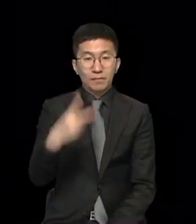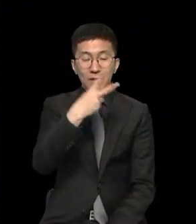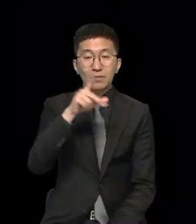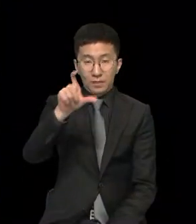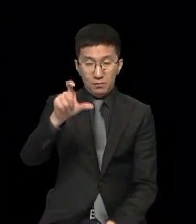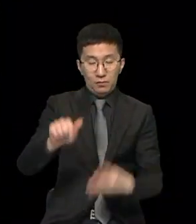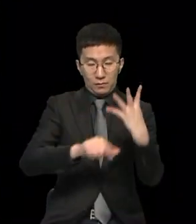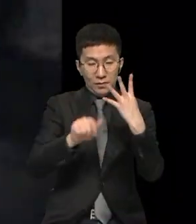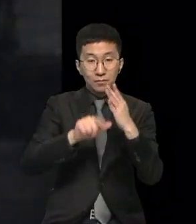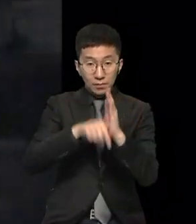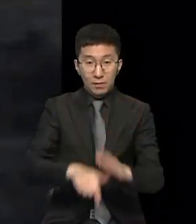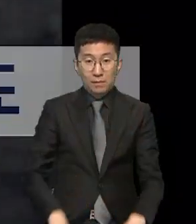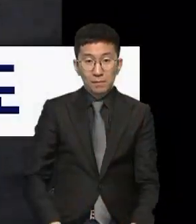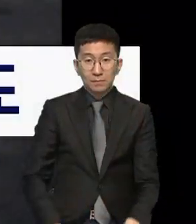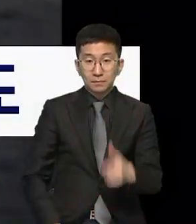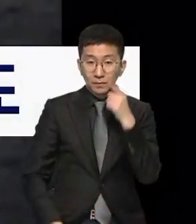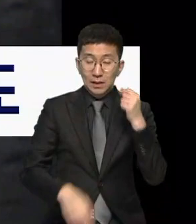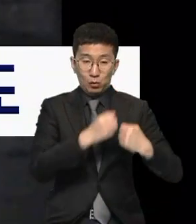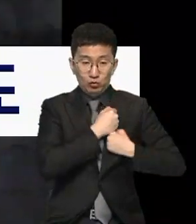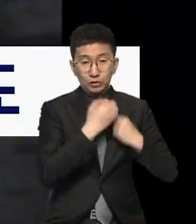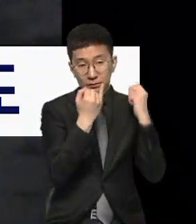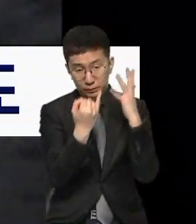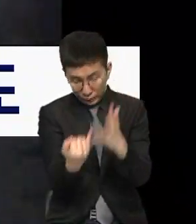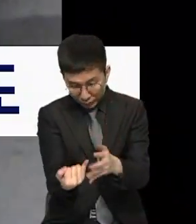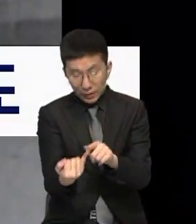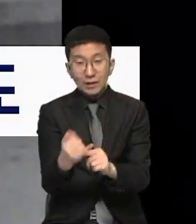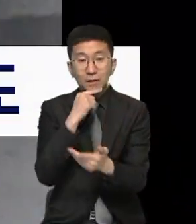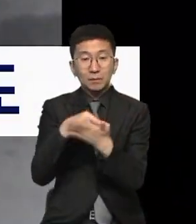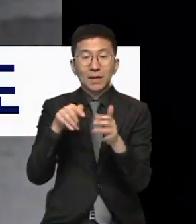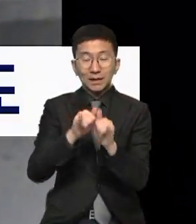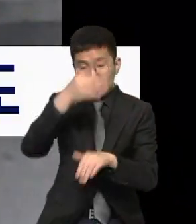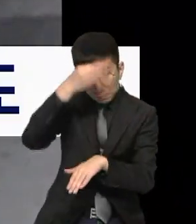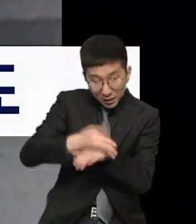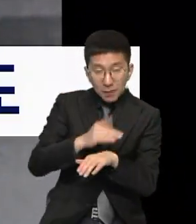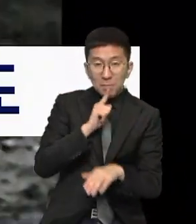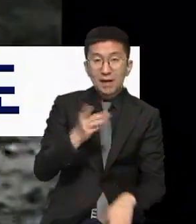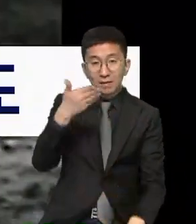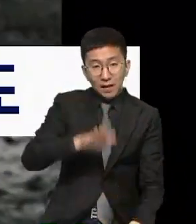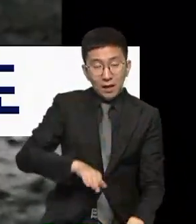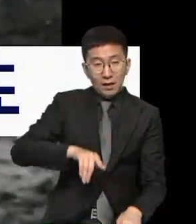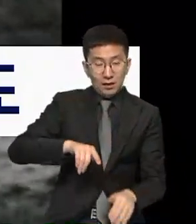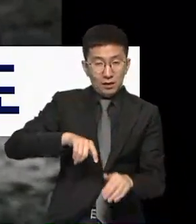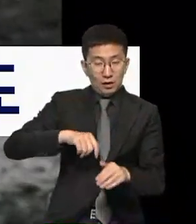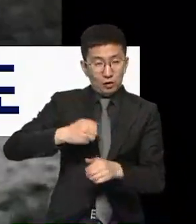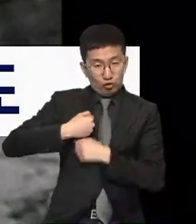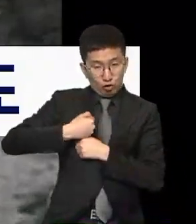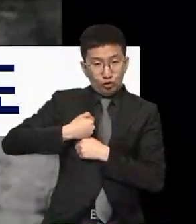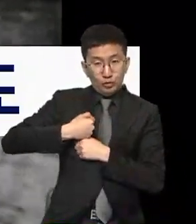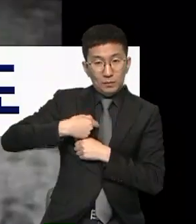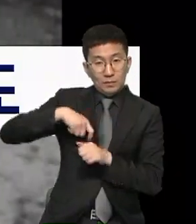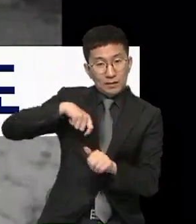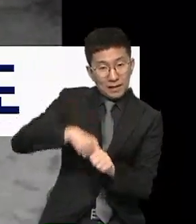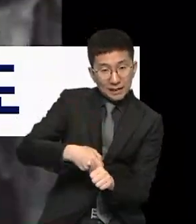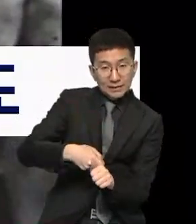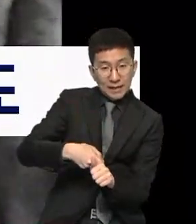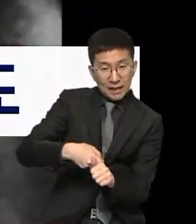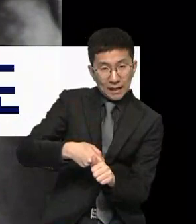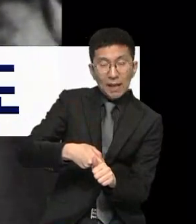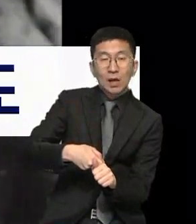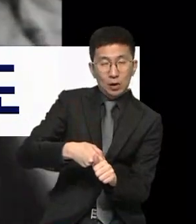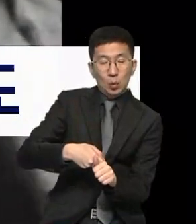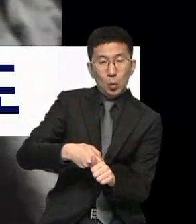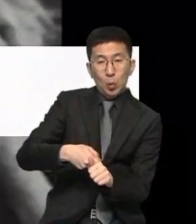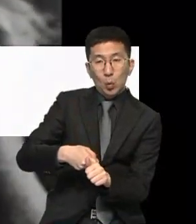2015년 4월에는 위안부 피해자의 사과하면서도 동시에 군의 강제성을 부정하는 인신매매라는 표현을 함께